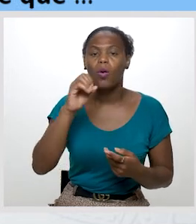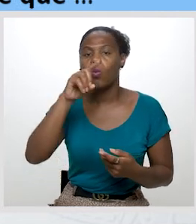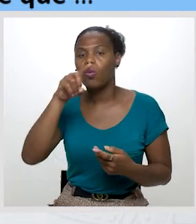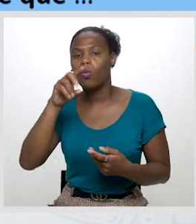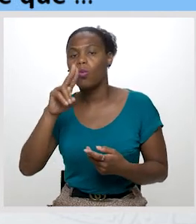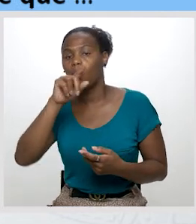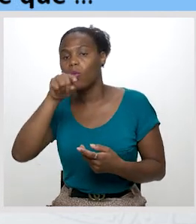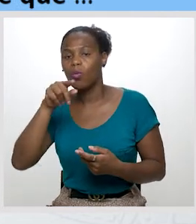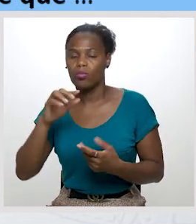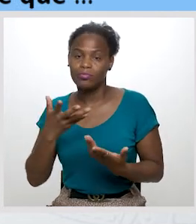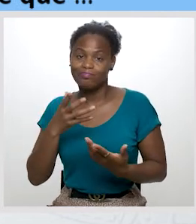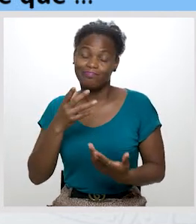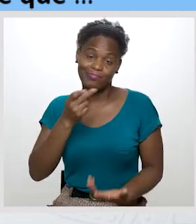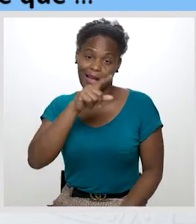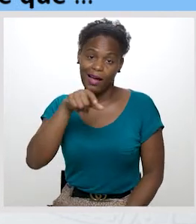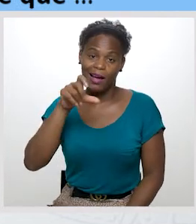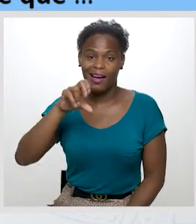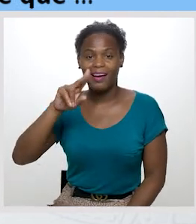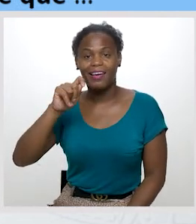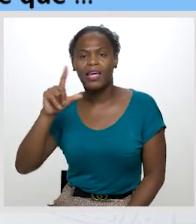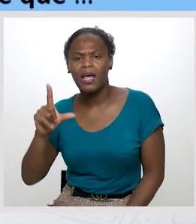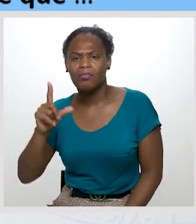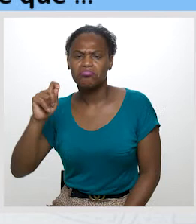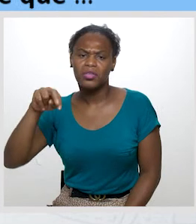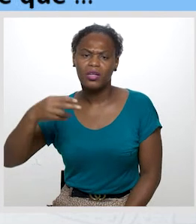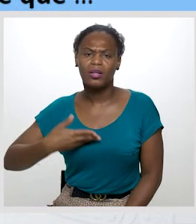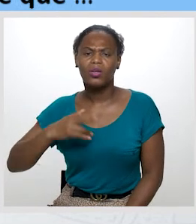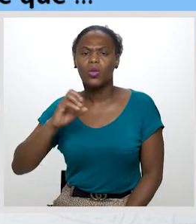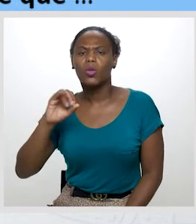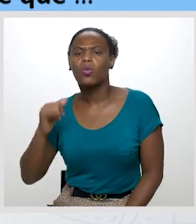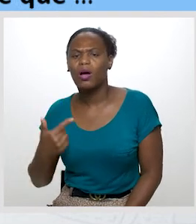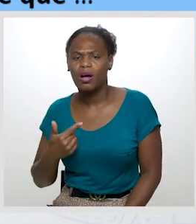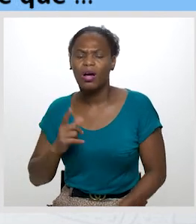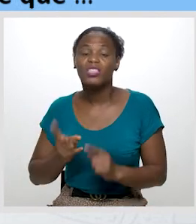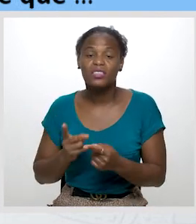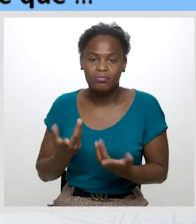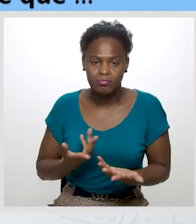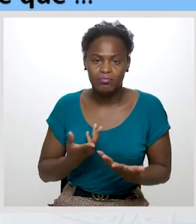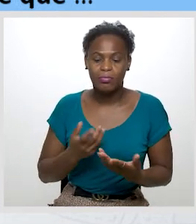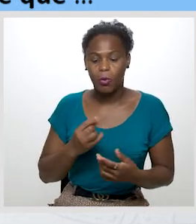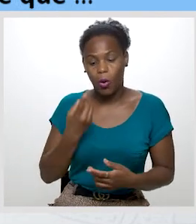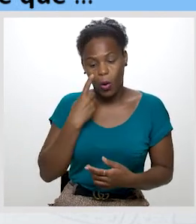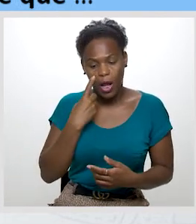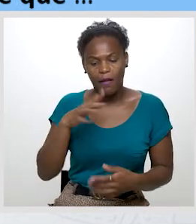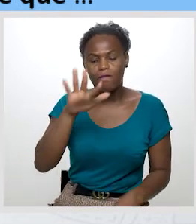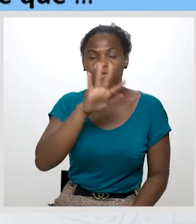alors à quel endroit. Alors on va dire où est-ce que, à quel endroit est-ce que. Pour